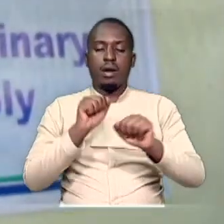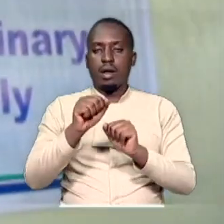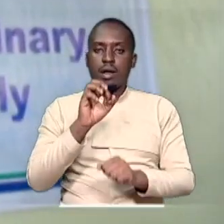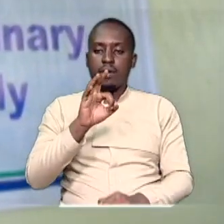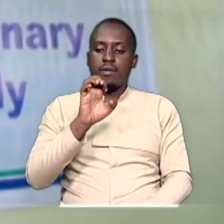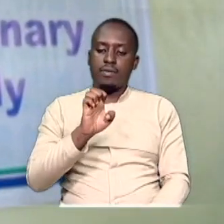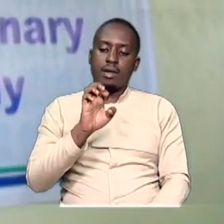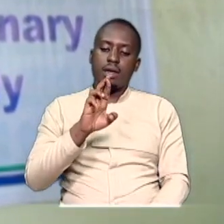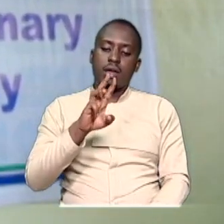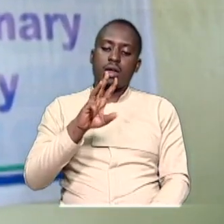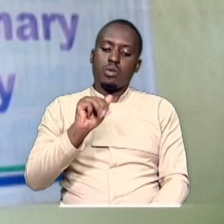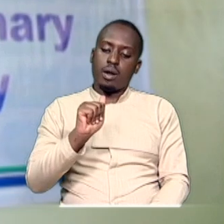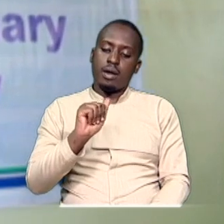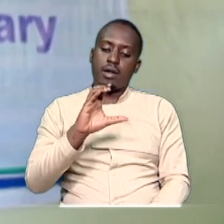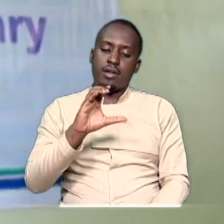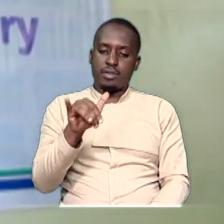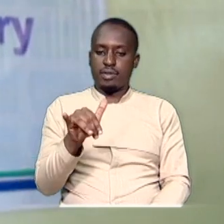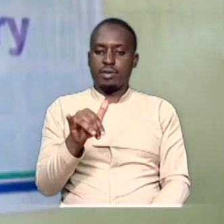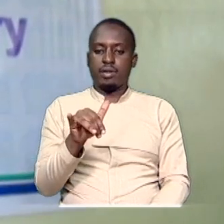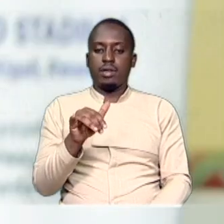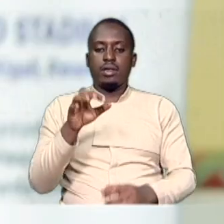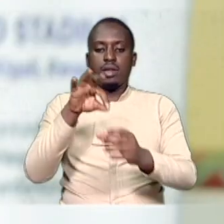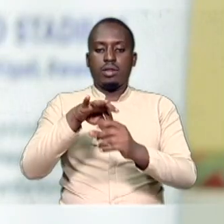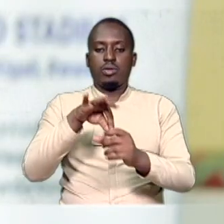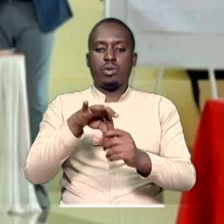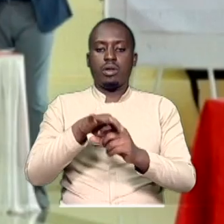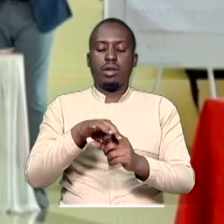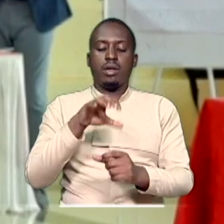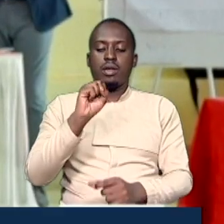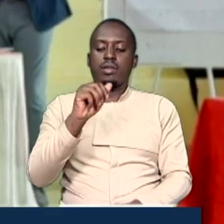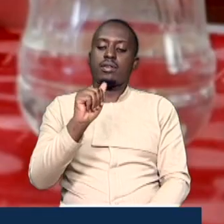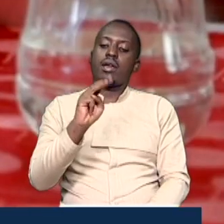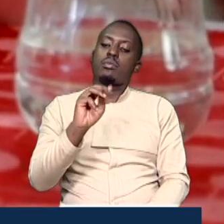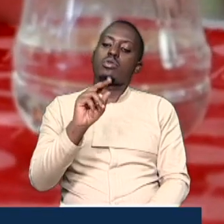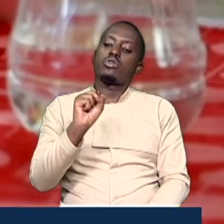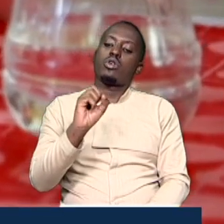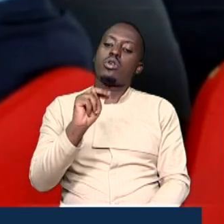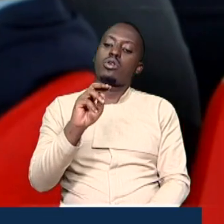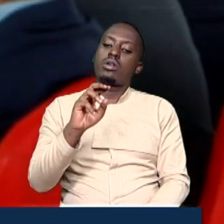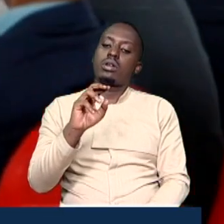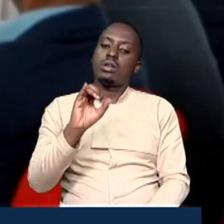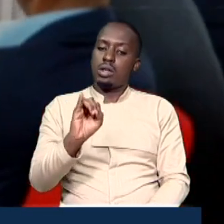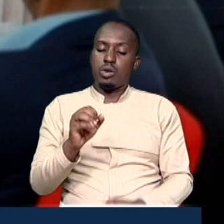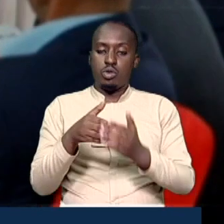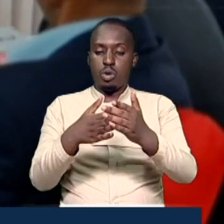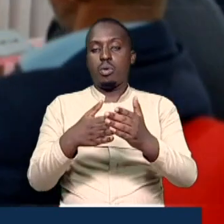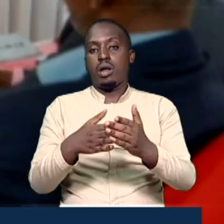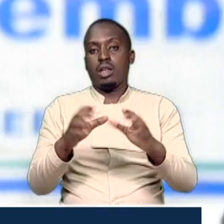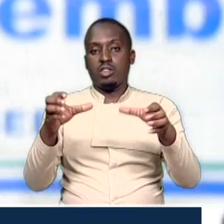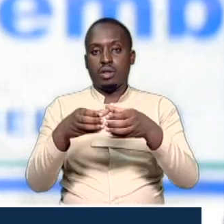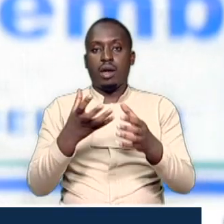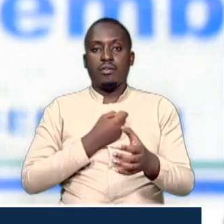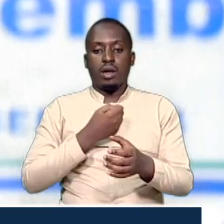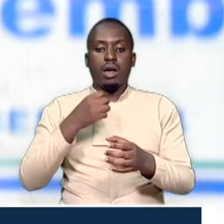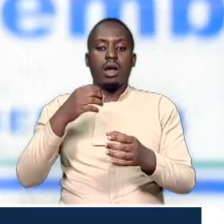Ferguson yatoye Ndayishimiye Samson kuyobora irishyira hamwe akaba yageze amajwi 8